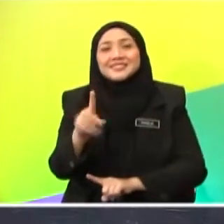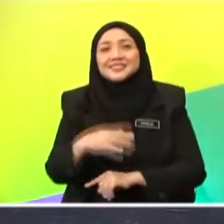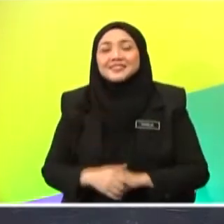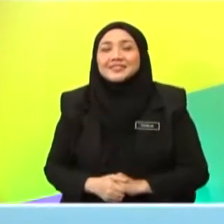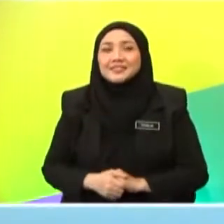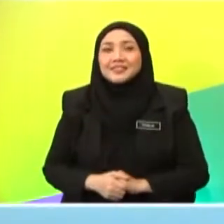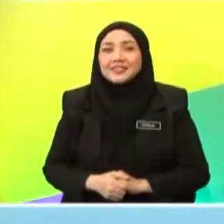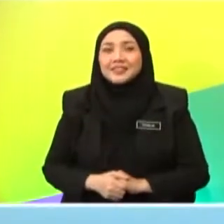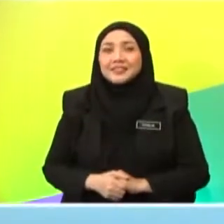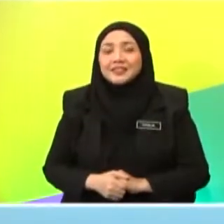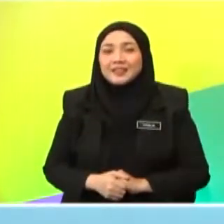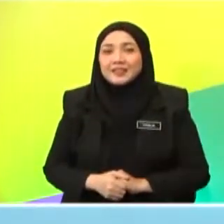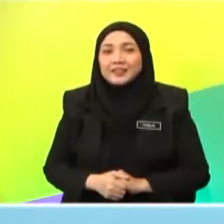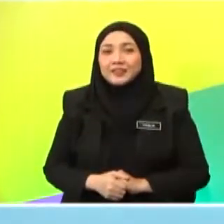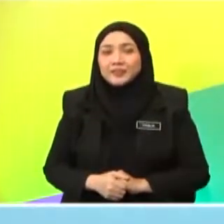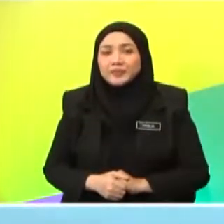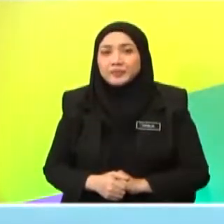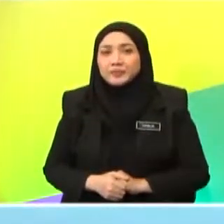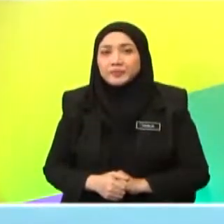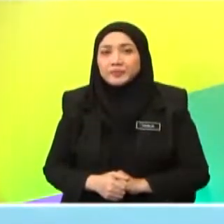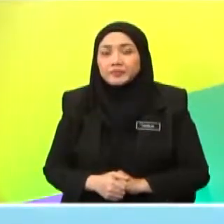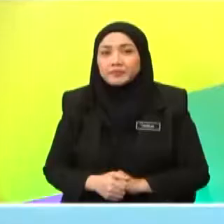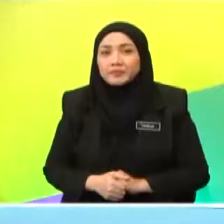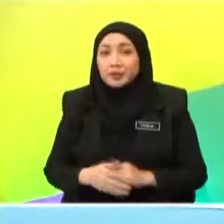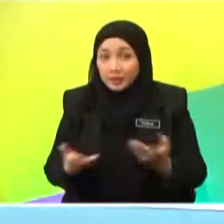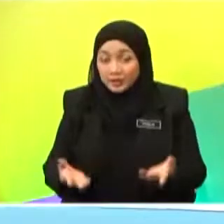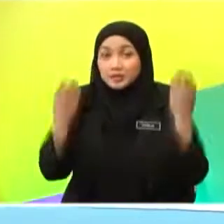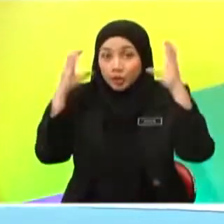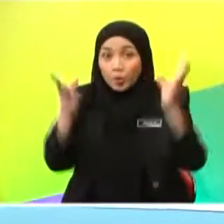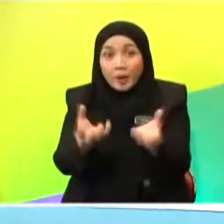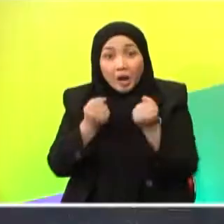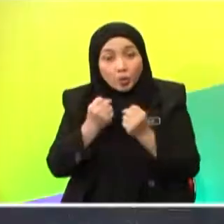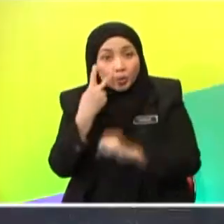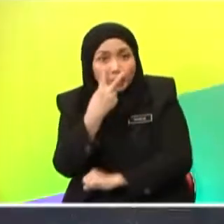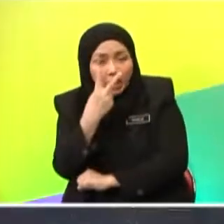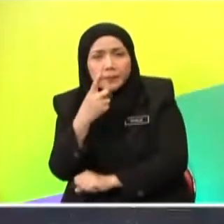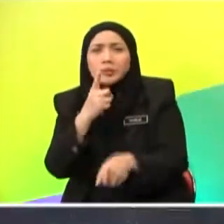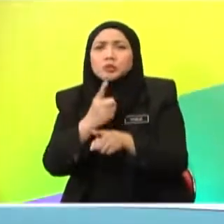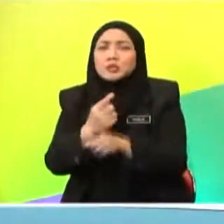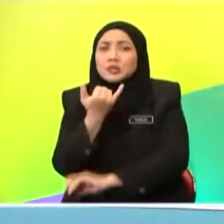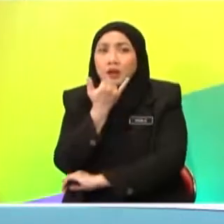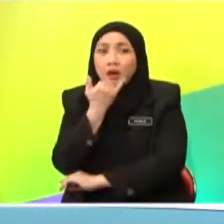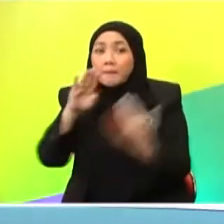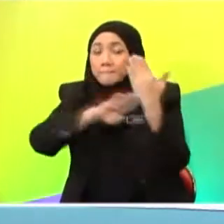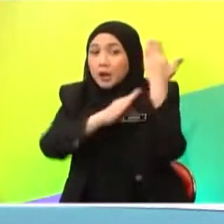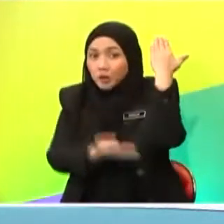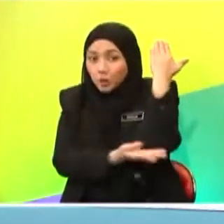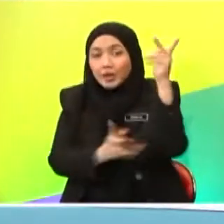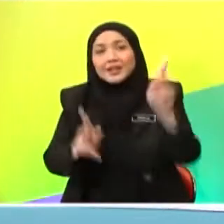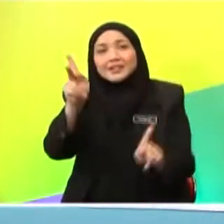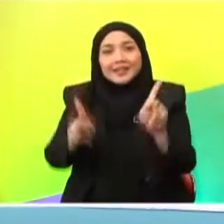pun Belu saya masukkan ke gereja boleh ikut enggak Lu betul-betul oke bye